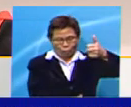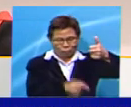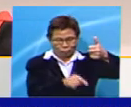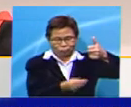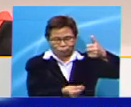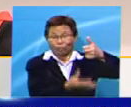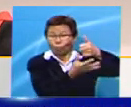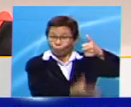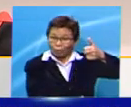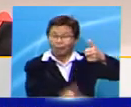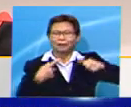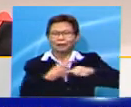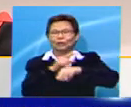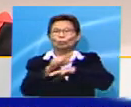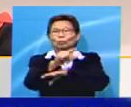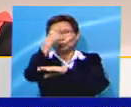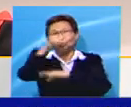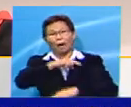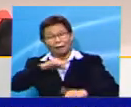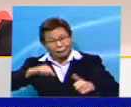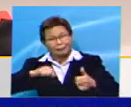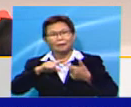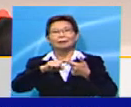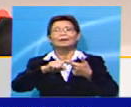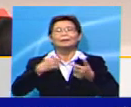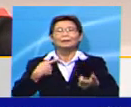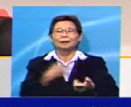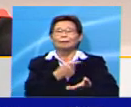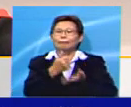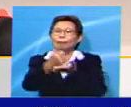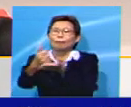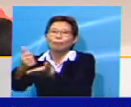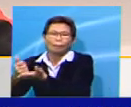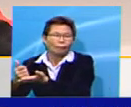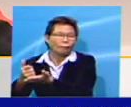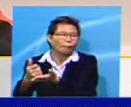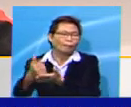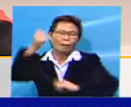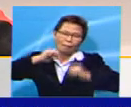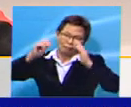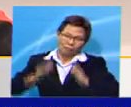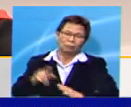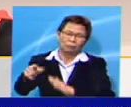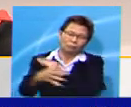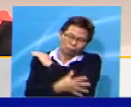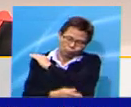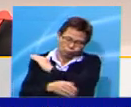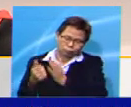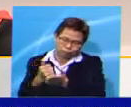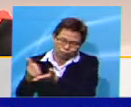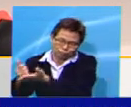kita gunakan selain daripada adik-adik, kita akan bantu untuk penggiat seni yang memerlukan,